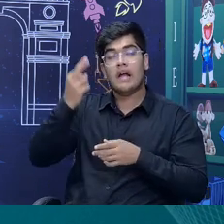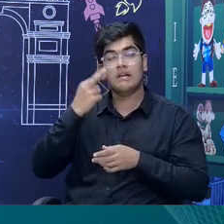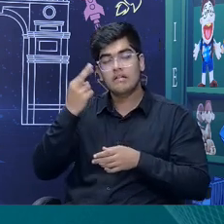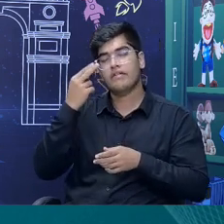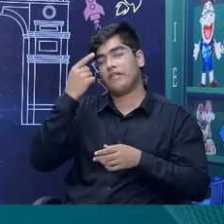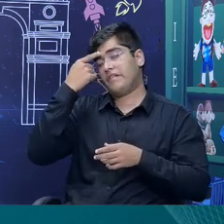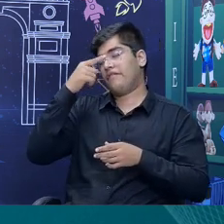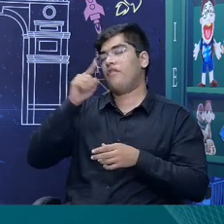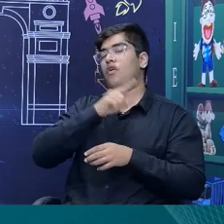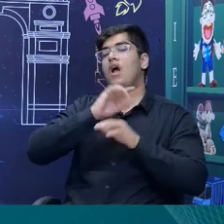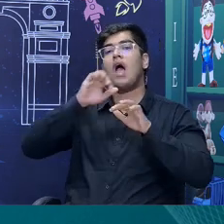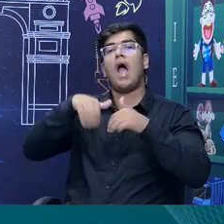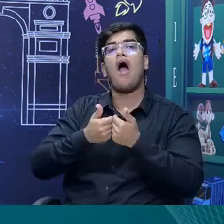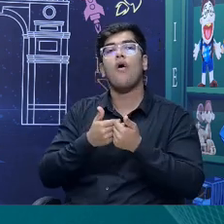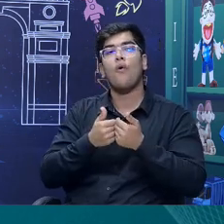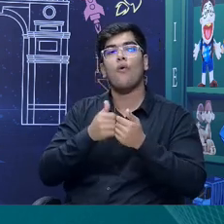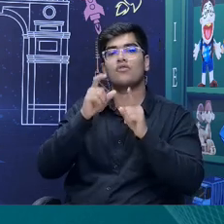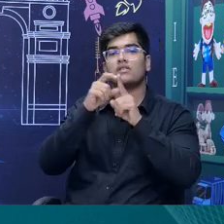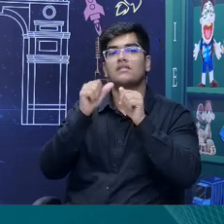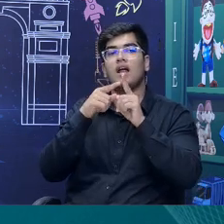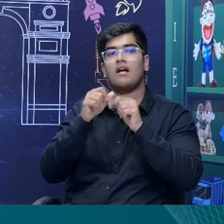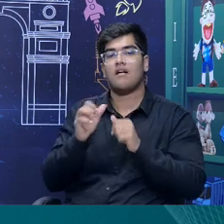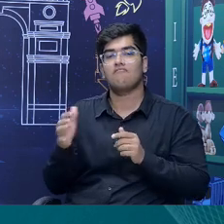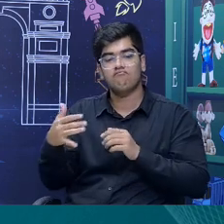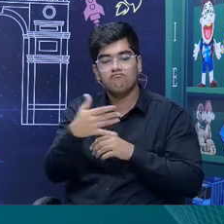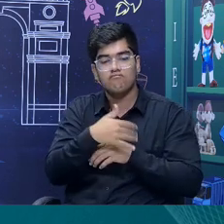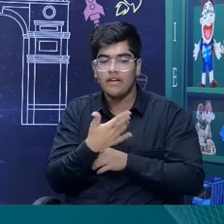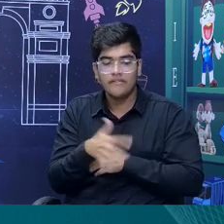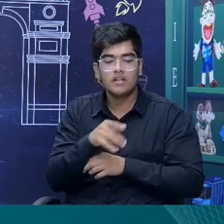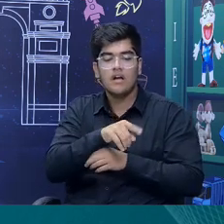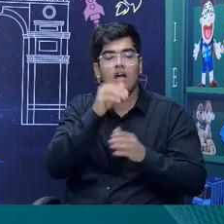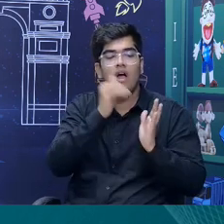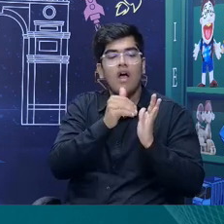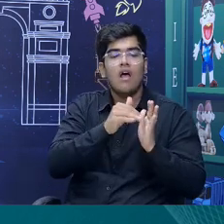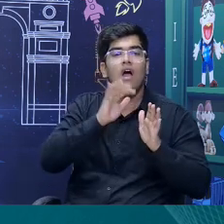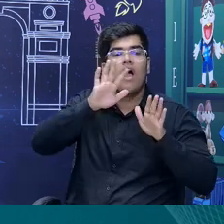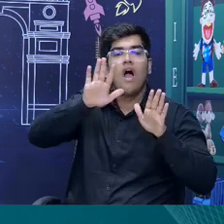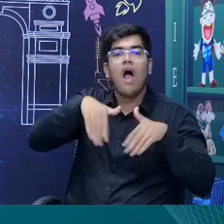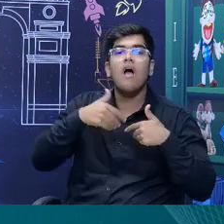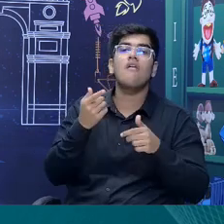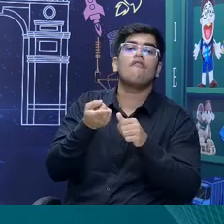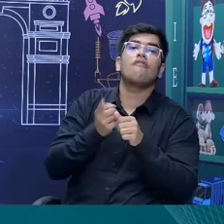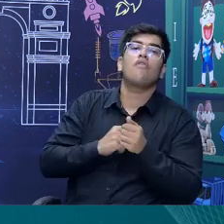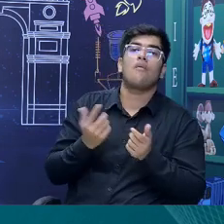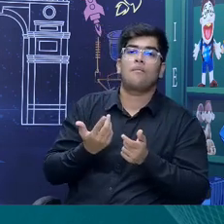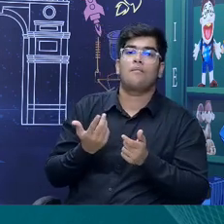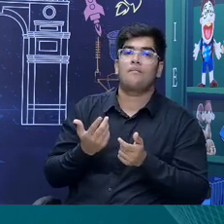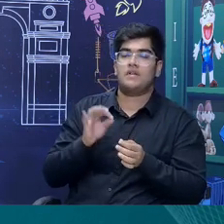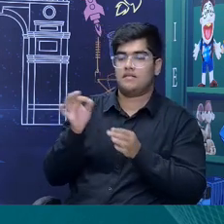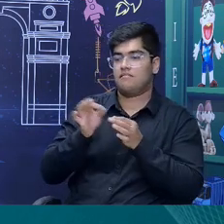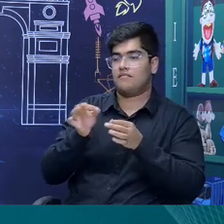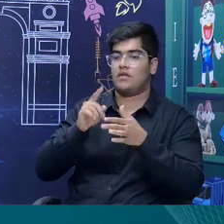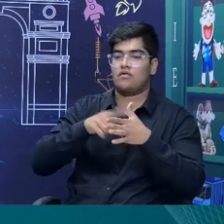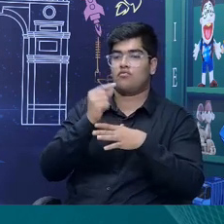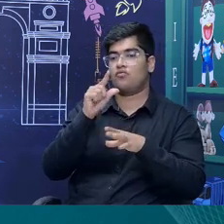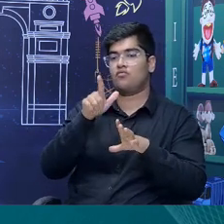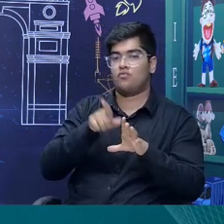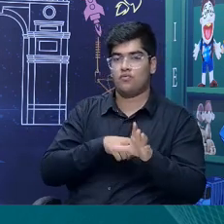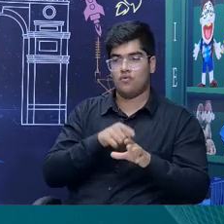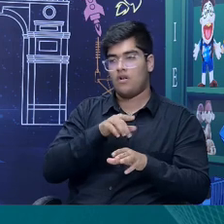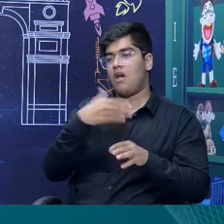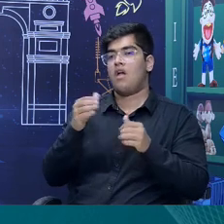फॉर्मल डेमोग्राफी तू एक्सेसिस्ट पर एग्जांपल सुद्दनली और एन जुलाई अगस्त के मंथ में गवर्मेंट और पंचायत